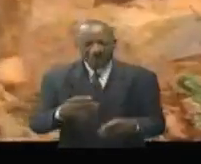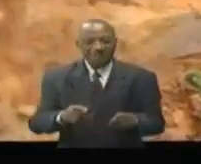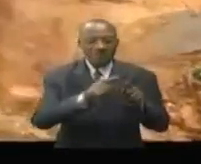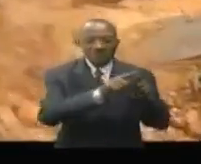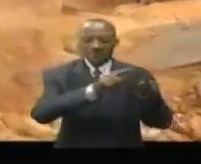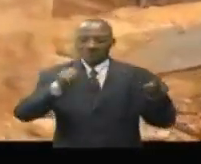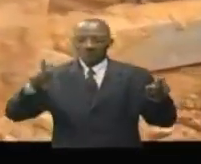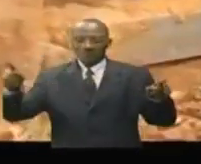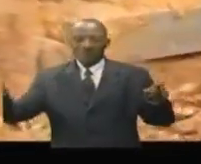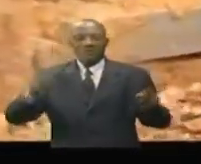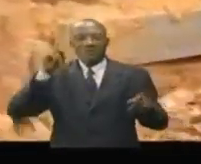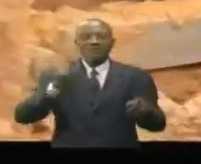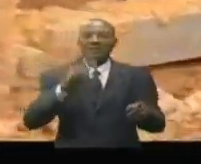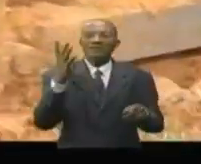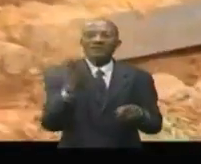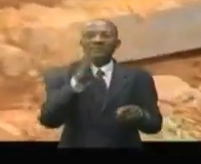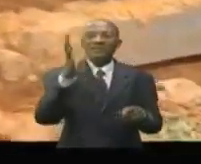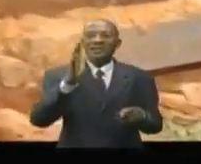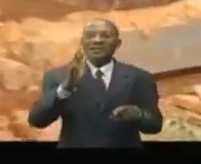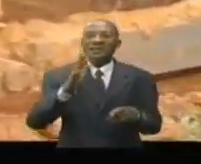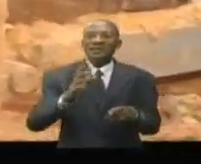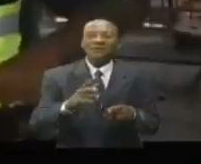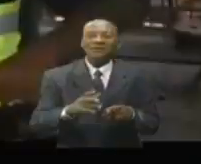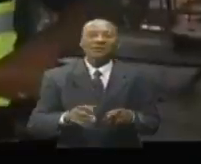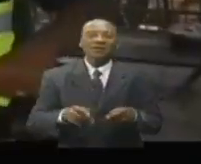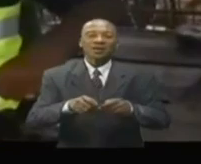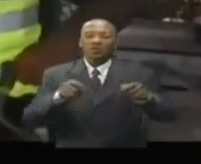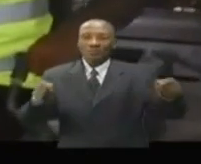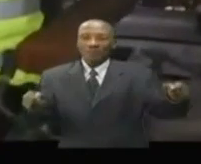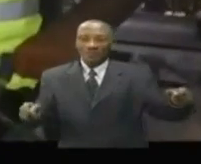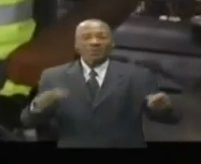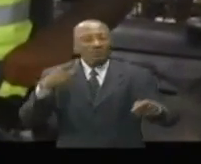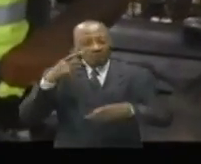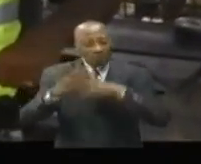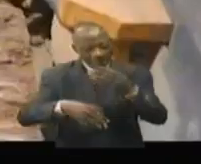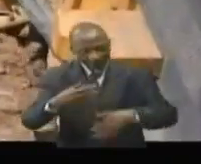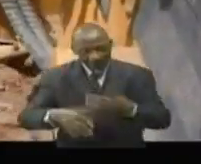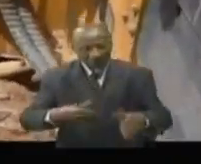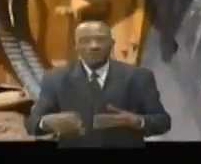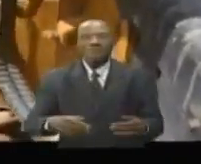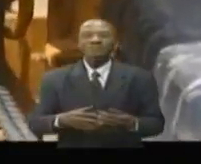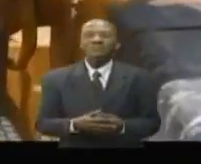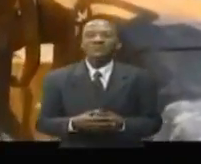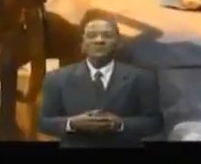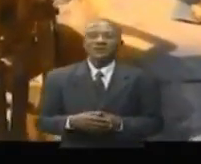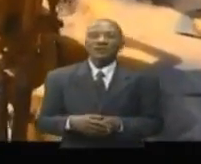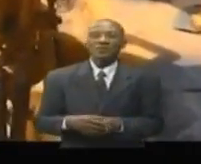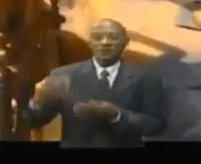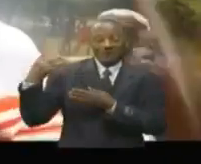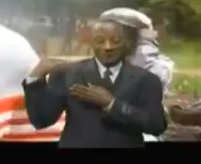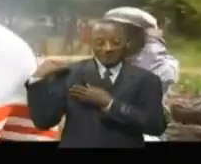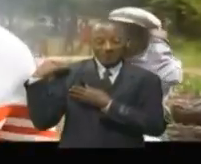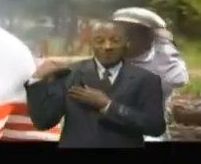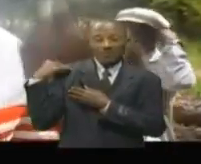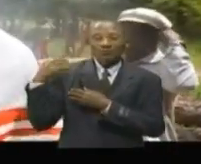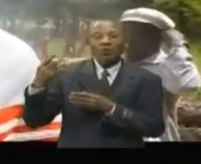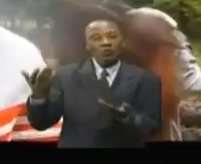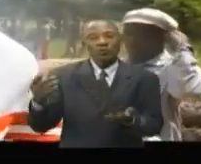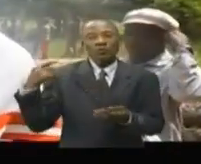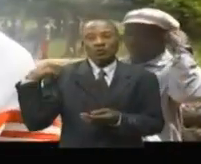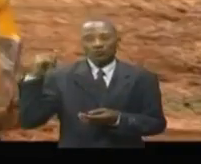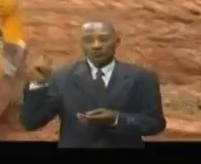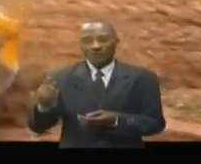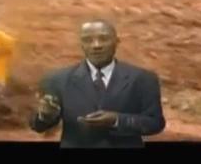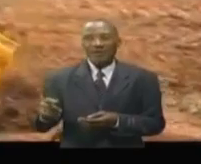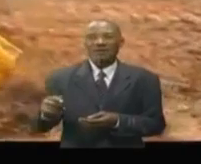long de 125 km sur la route nationale numéro 6. Très satisfait de la démonstration de l'autorité provinciale, les usagers promettent